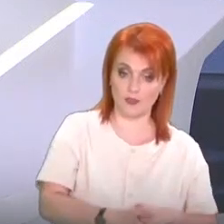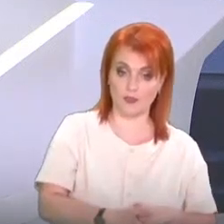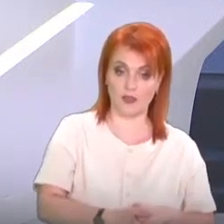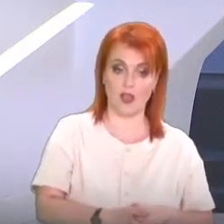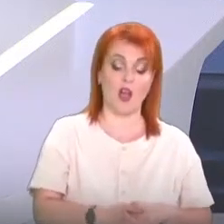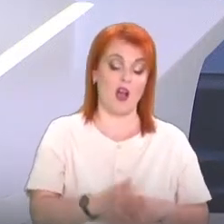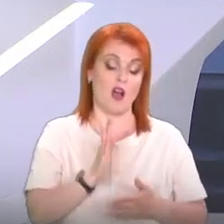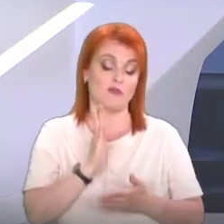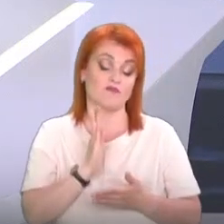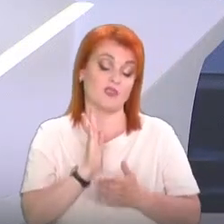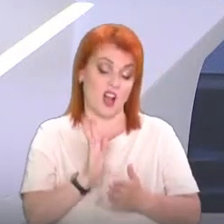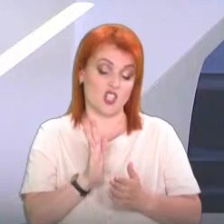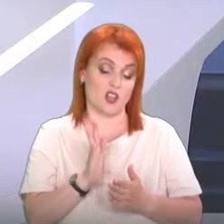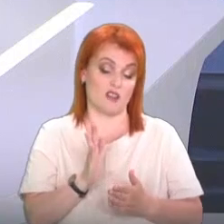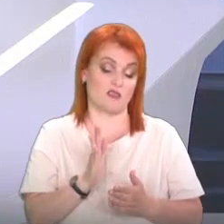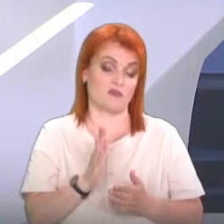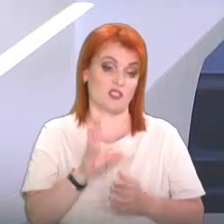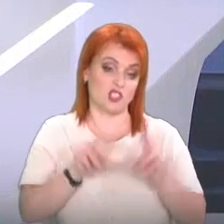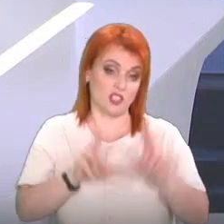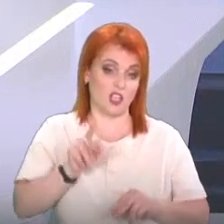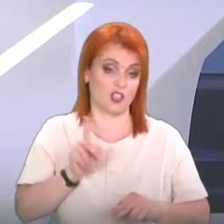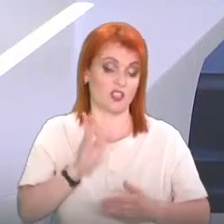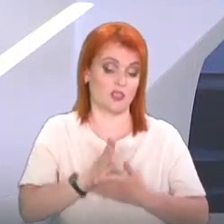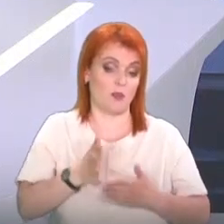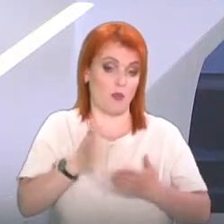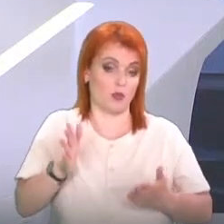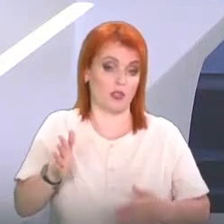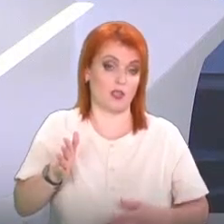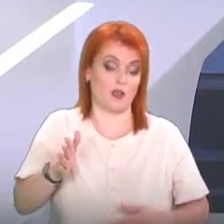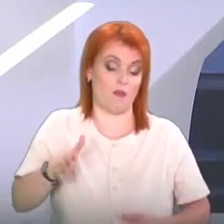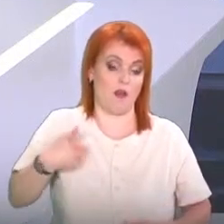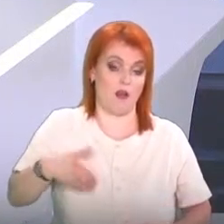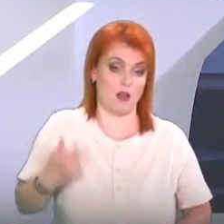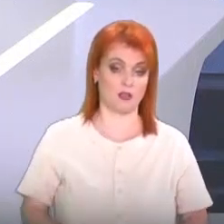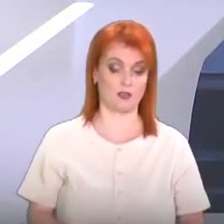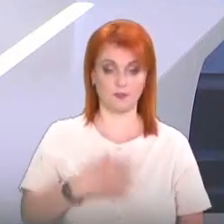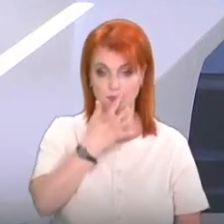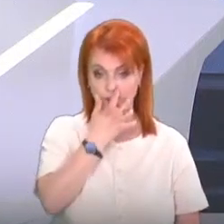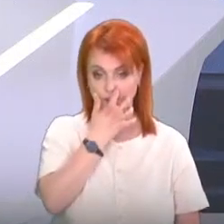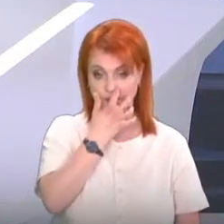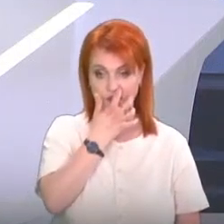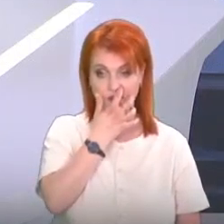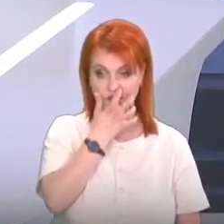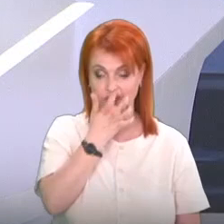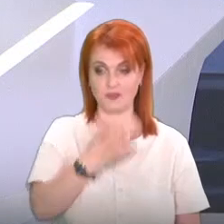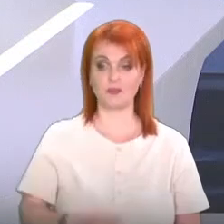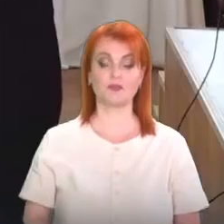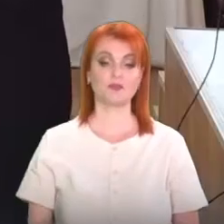din avantajele reorganizării administrative discutate în cadrul unor consultări publice cu primarii din nordul țării.